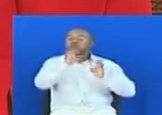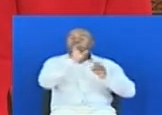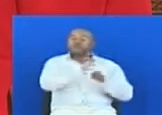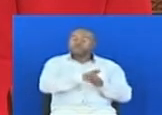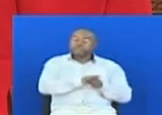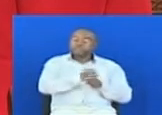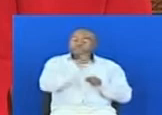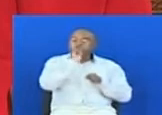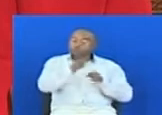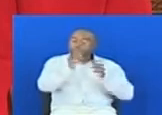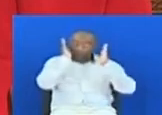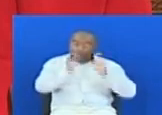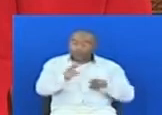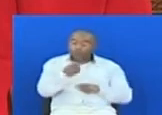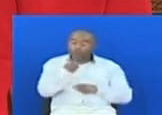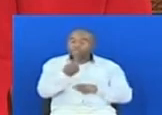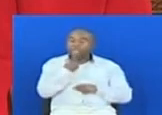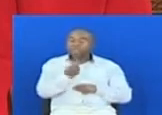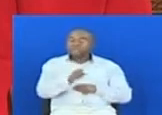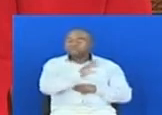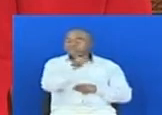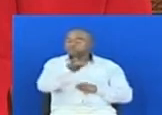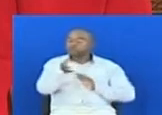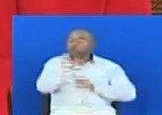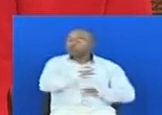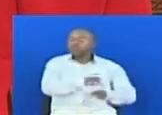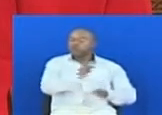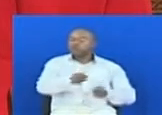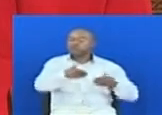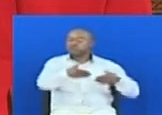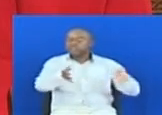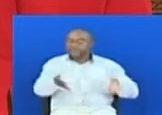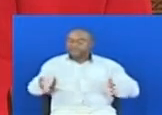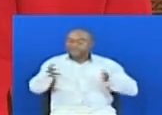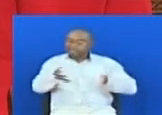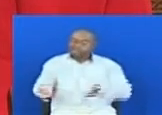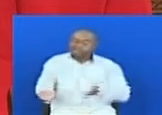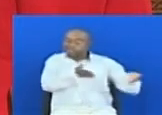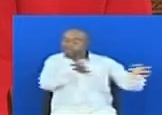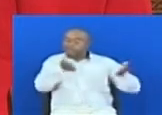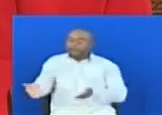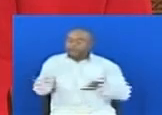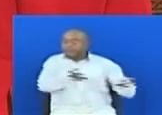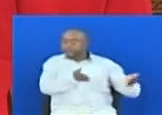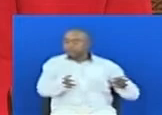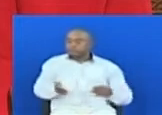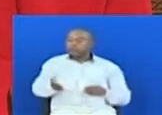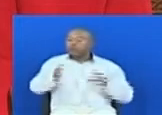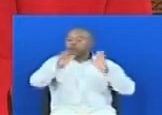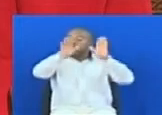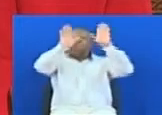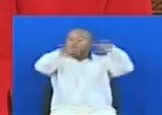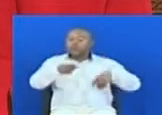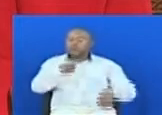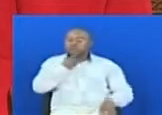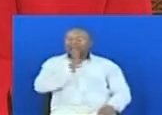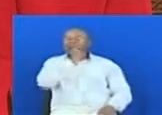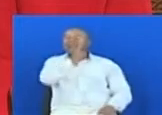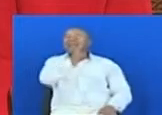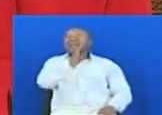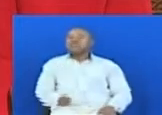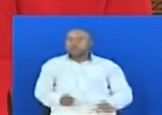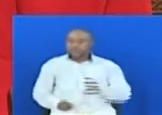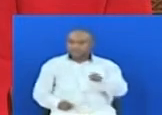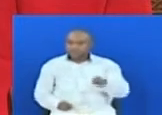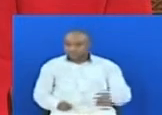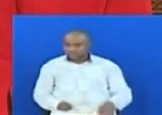mbunge alisema tutakuwa tunatoa jeneza moja baada ya jingine. Na bunge tulisema alaaniwe. Na kweli amelaaniwa. Kwa